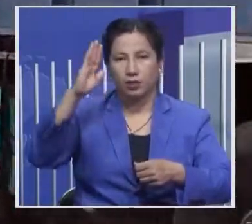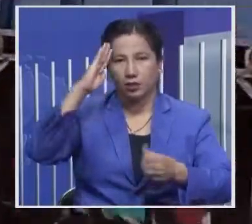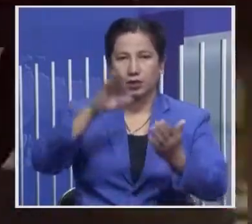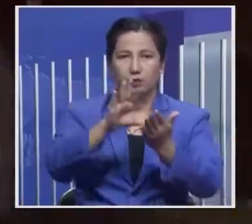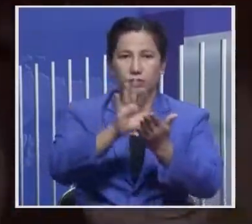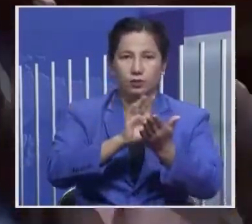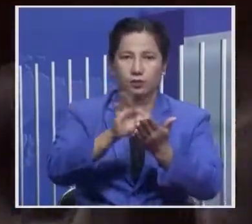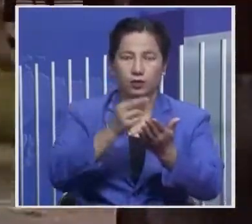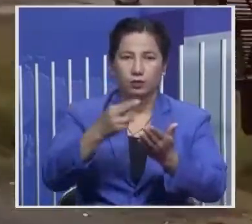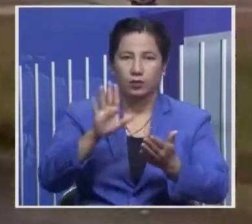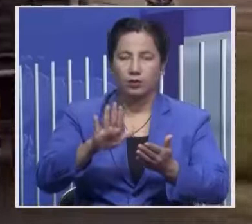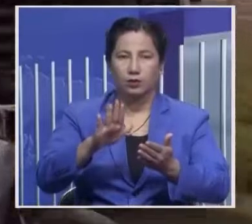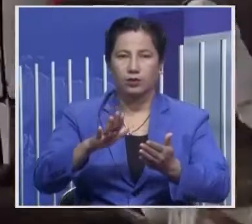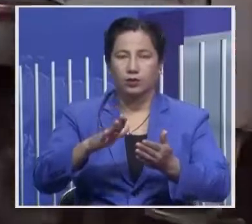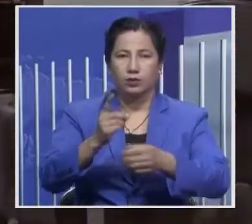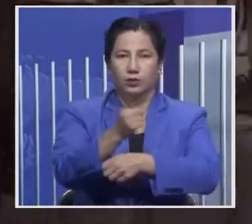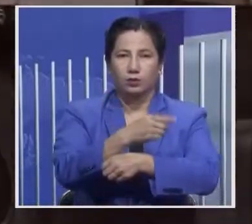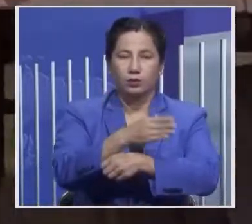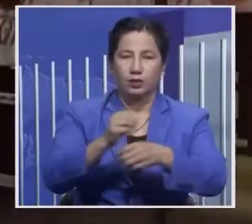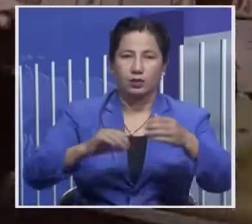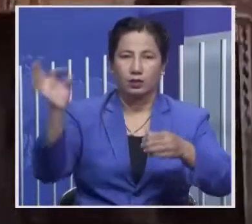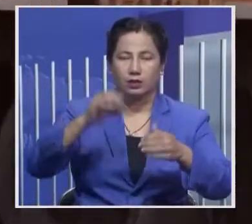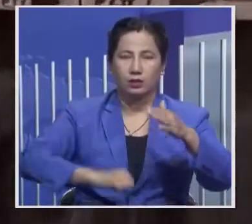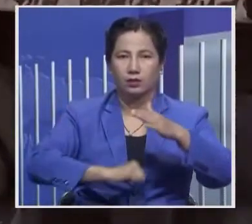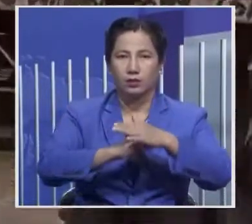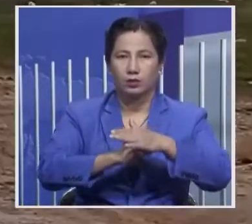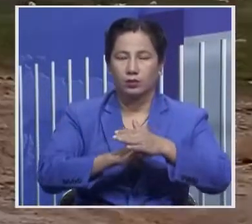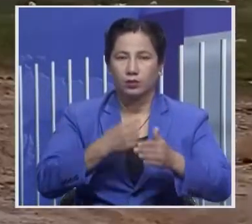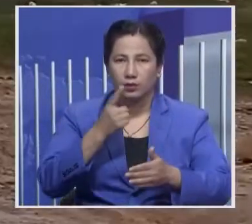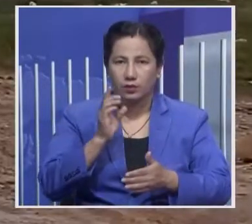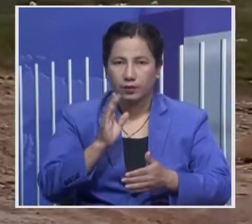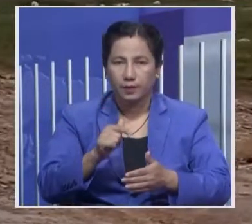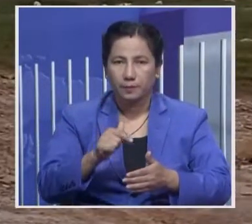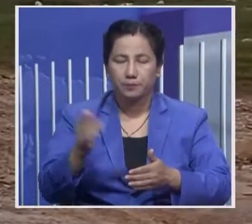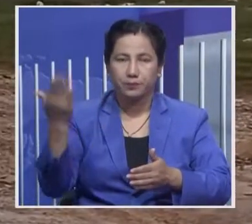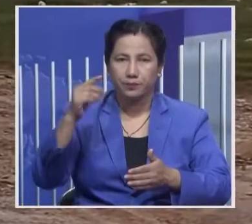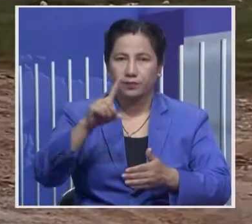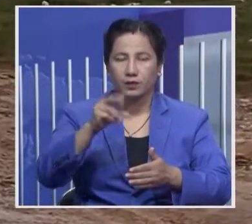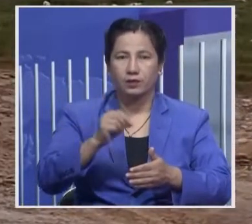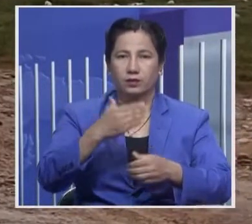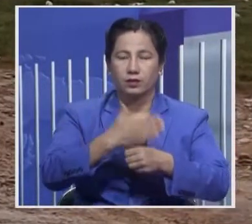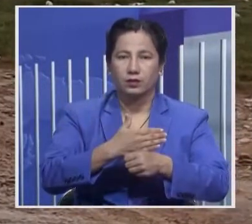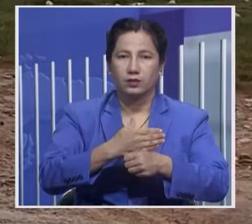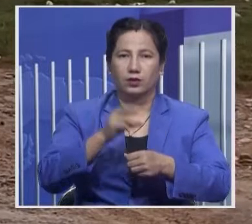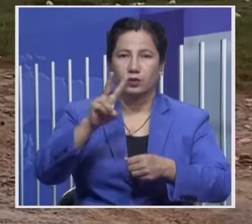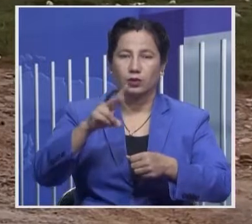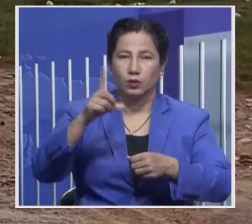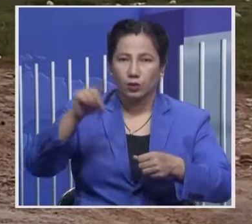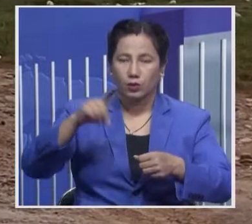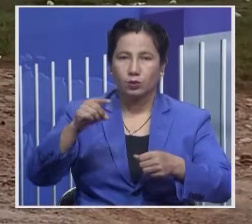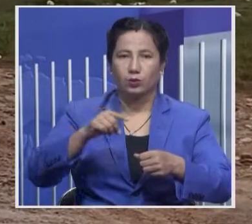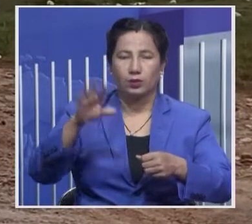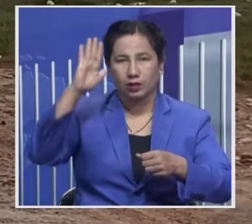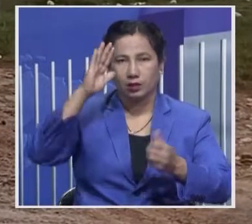भएको थियो। सुठौली भन्सार कार्यालयका प्रमुख अभिषेक कण्ठले अघिल्लो आर्थिक वर्ष लक्ष्यको झण्डै 2 गुणा राजस्व